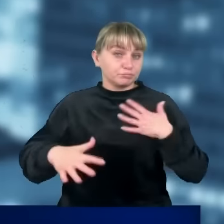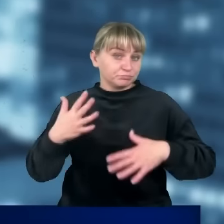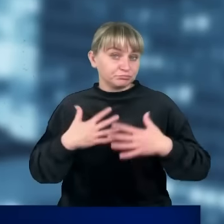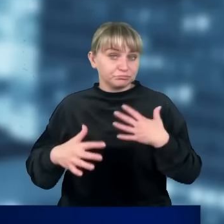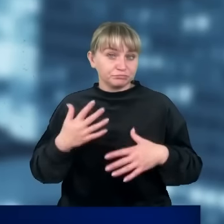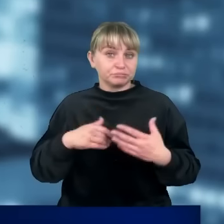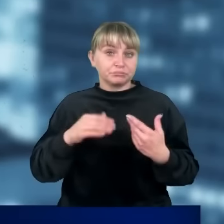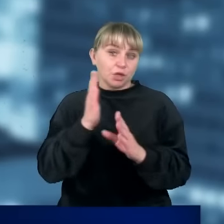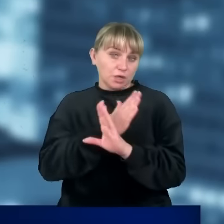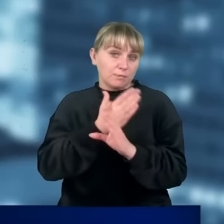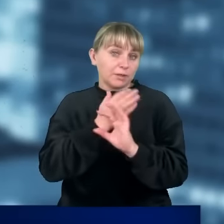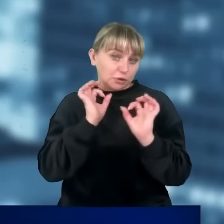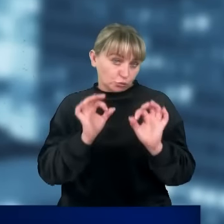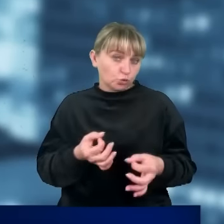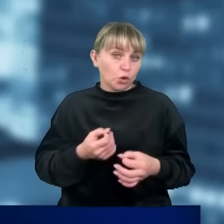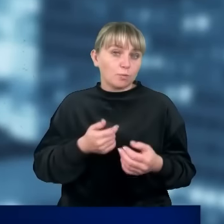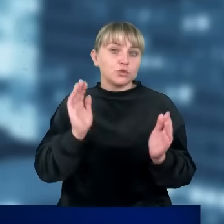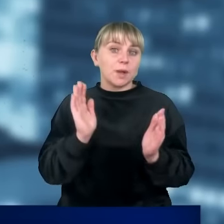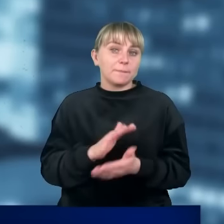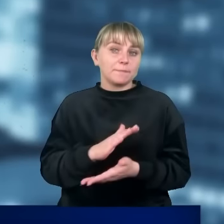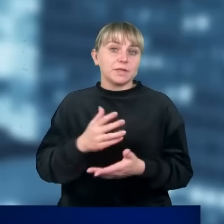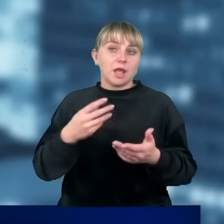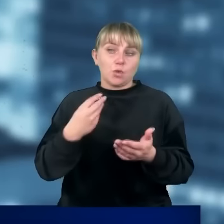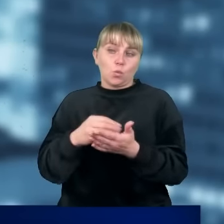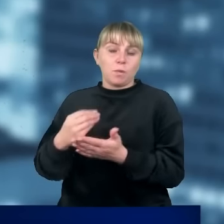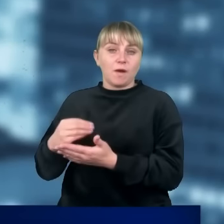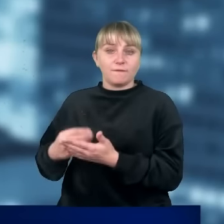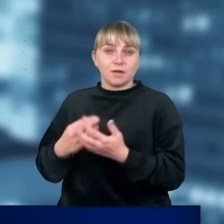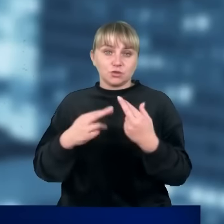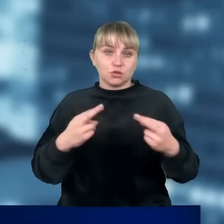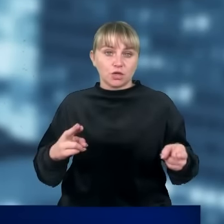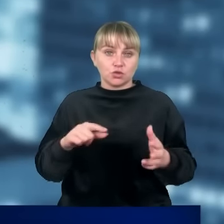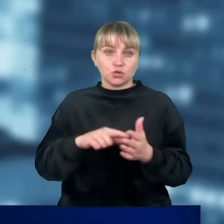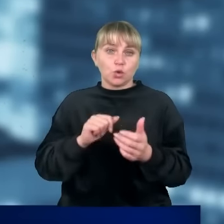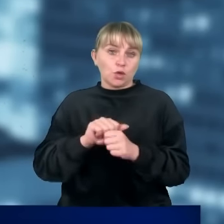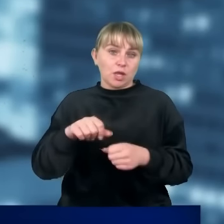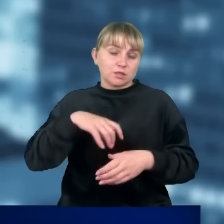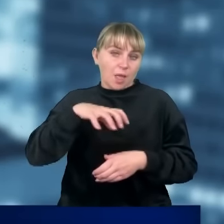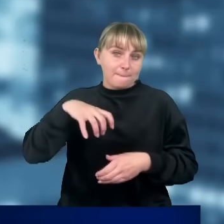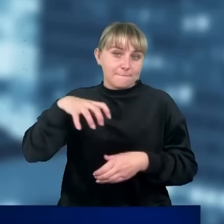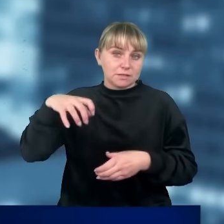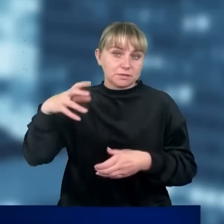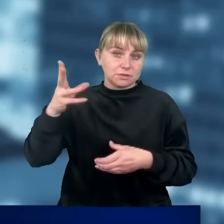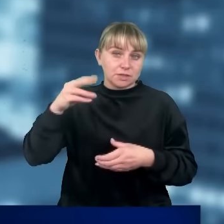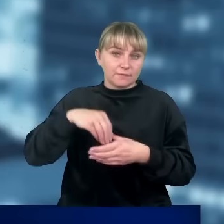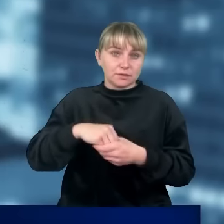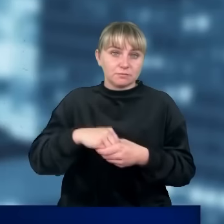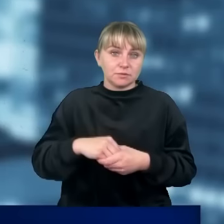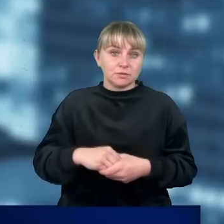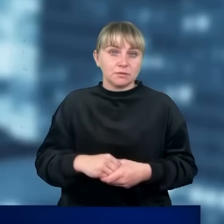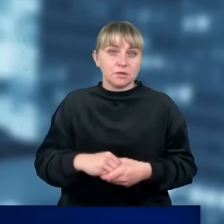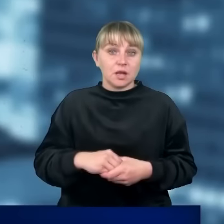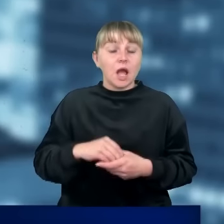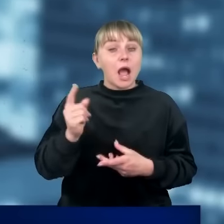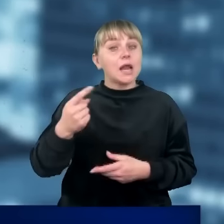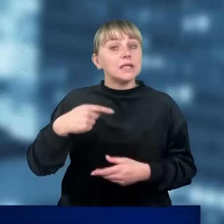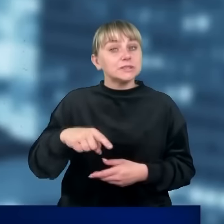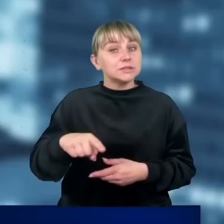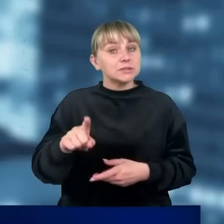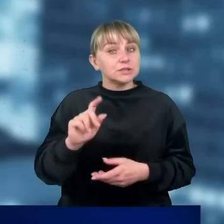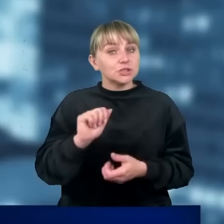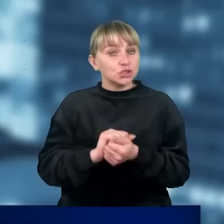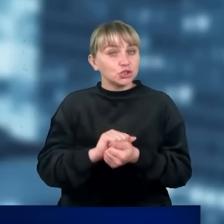nawet dobrze, jak będziemy mieli mniej tego typu rzeczy kupować, bo to jednak powoduje emisję. Chociaż idzie zima,